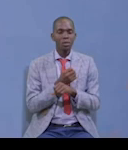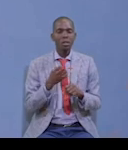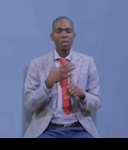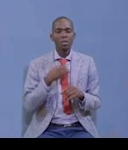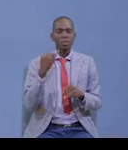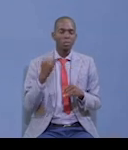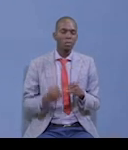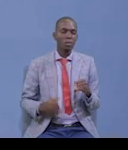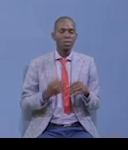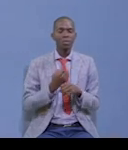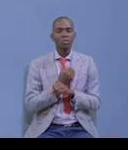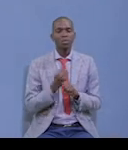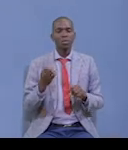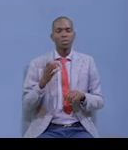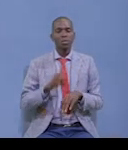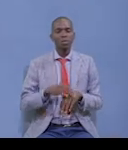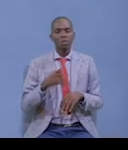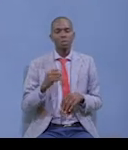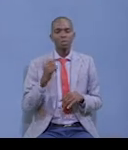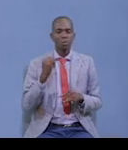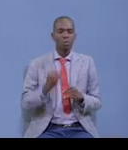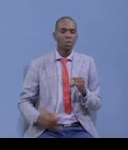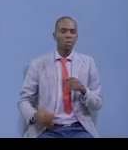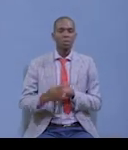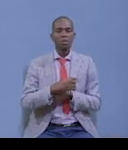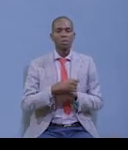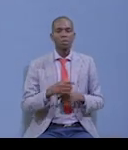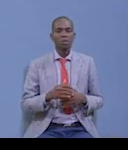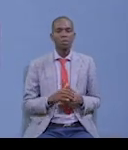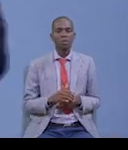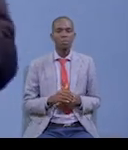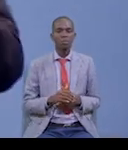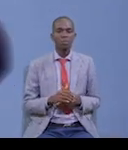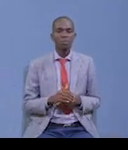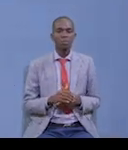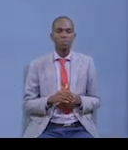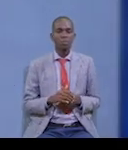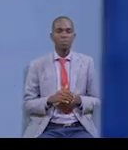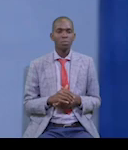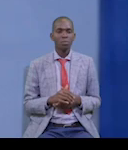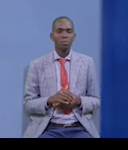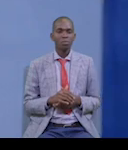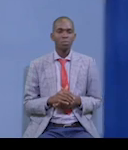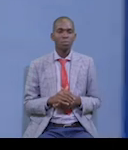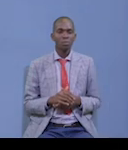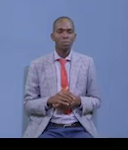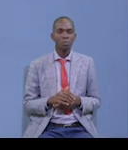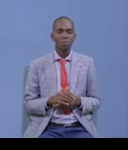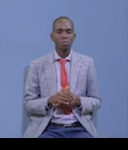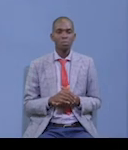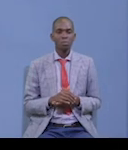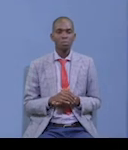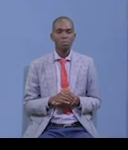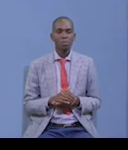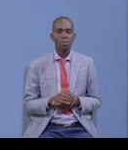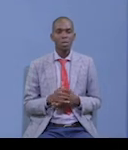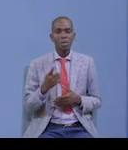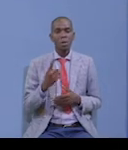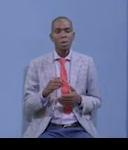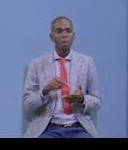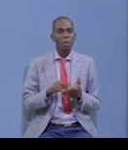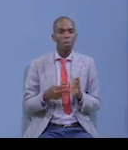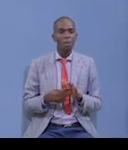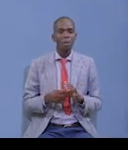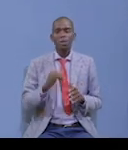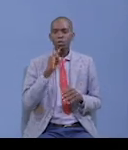of the final day. ఆయొక్క ఉద్దేశం అంత్య దినము రక్షణ దినము కొరకై ప్రభువును వెంబడించే ఉద్దేశంగా ఉండాలి. The purpose is to bring